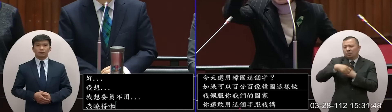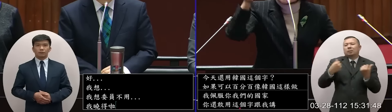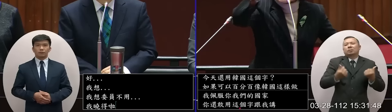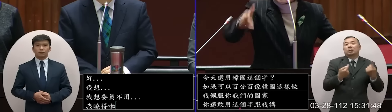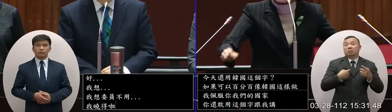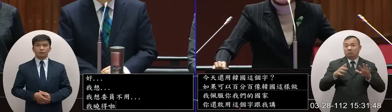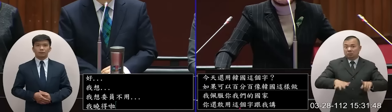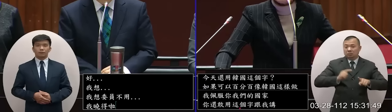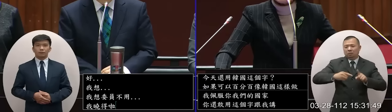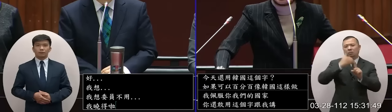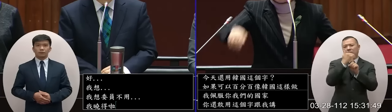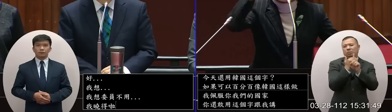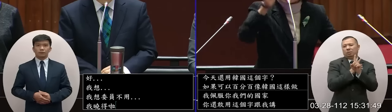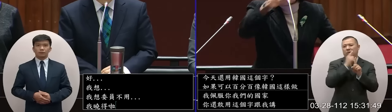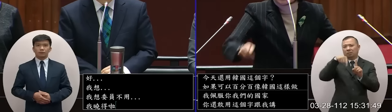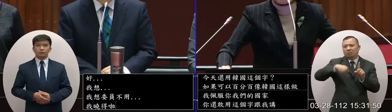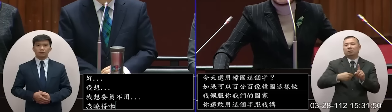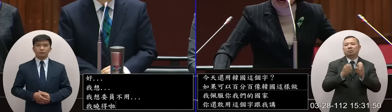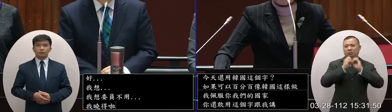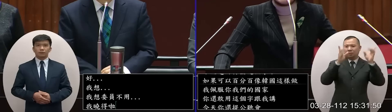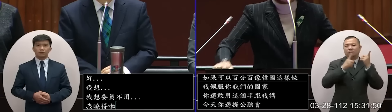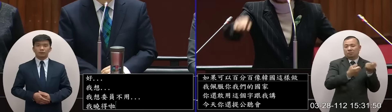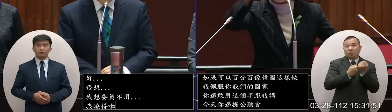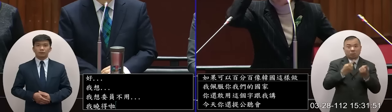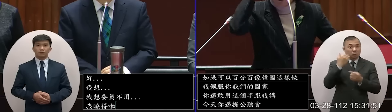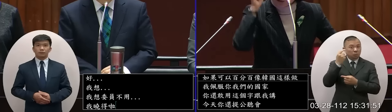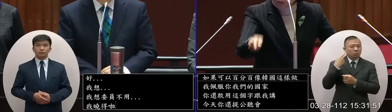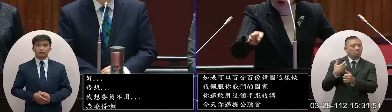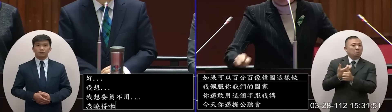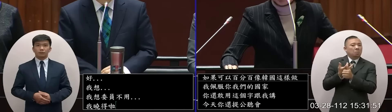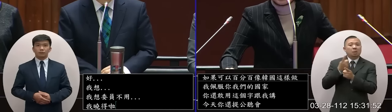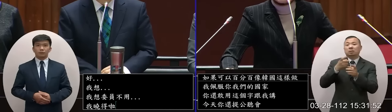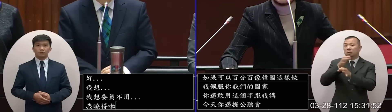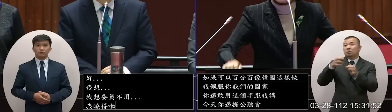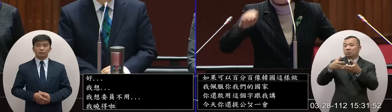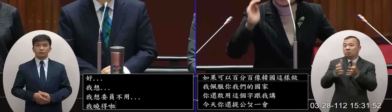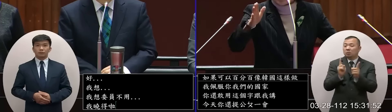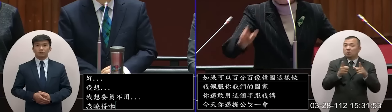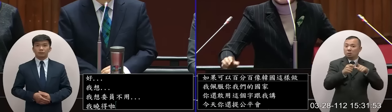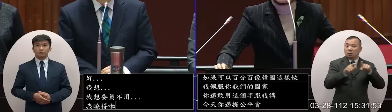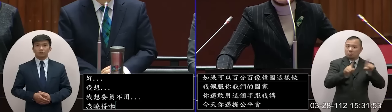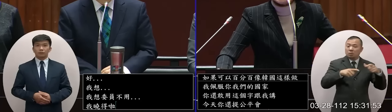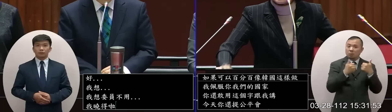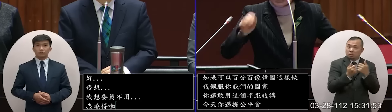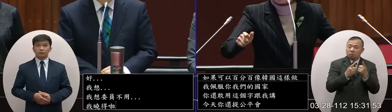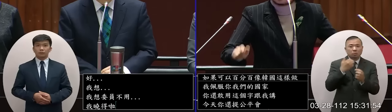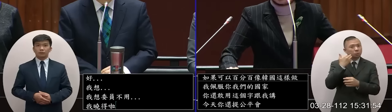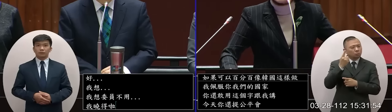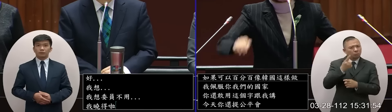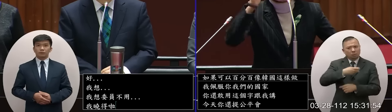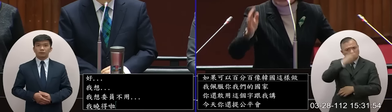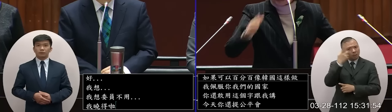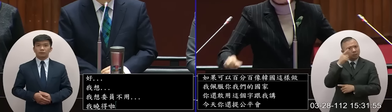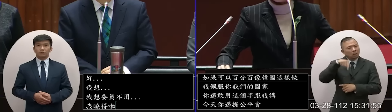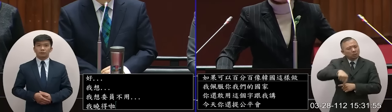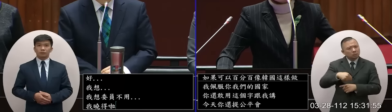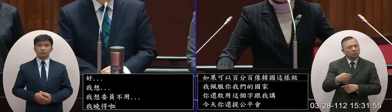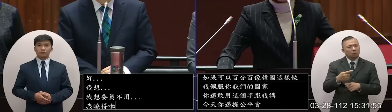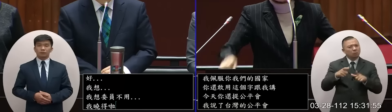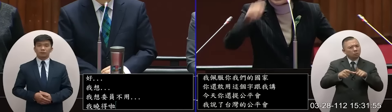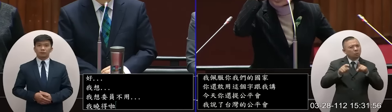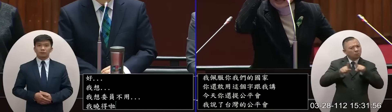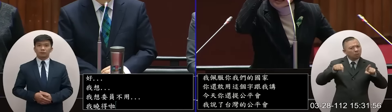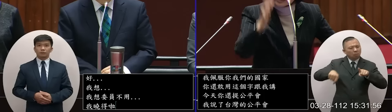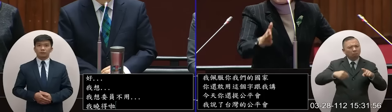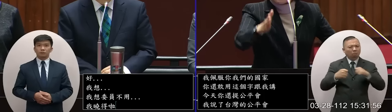窗移给经济部的时候，公评会可不可以就垄断以及不公平的竞争来做处理？可以，